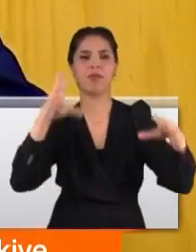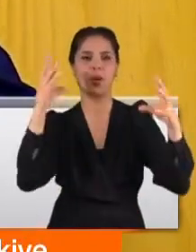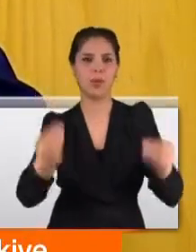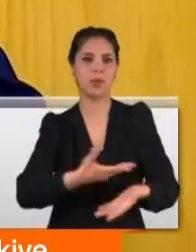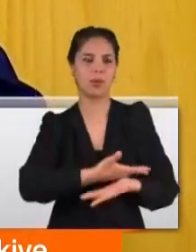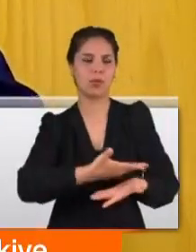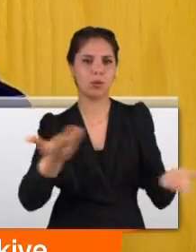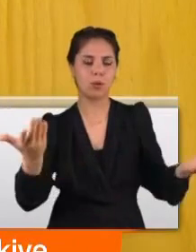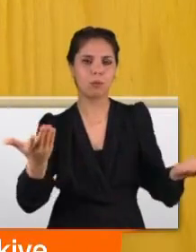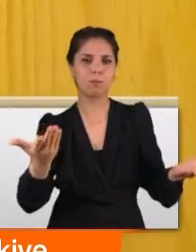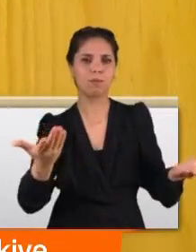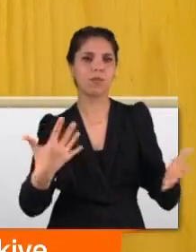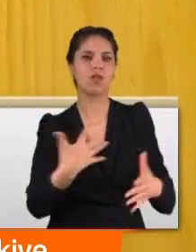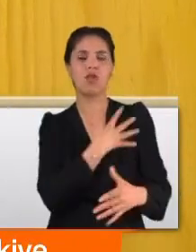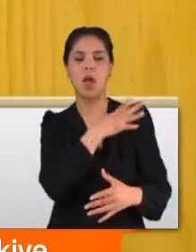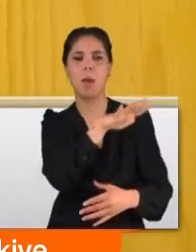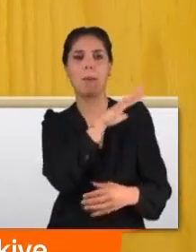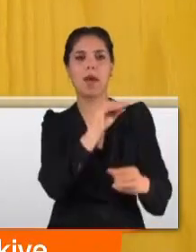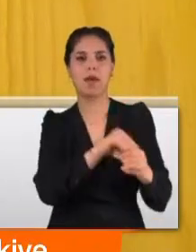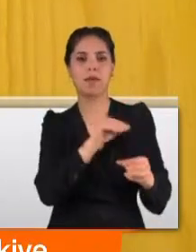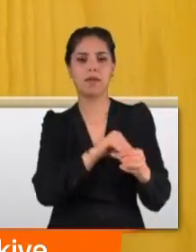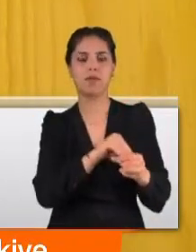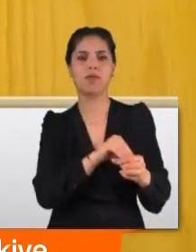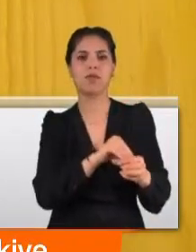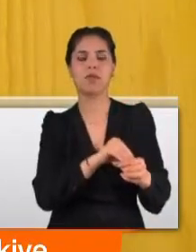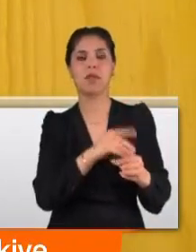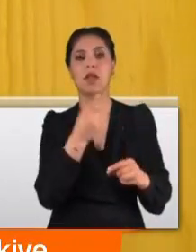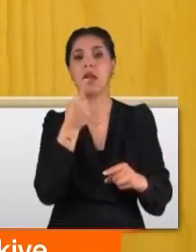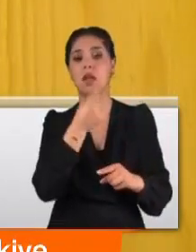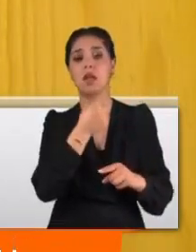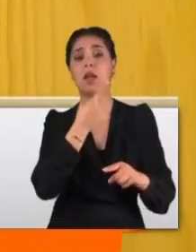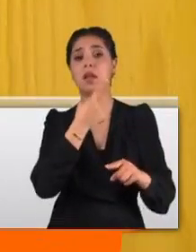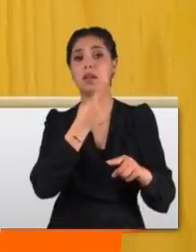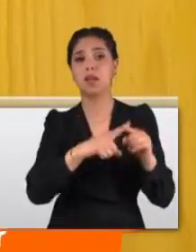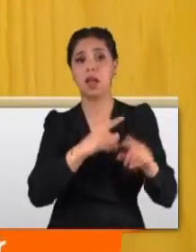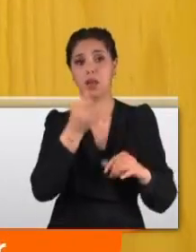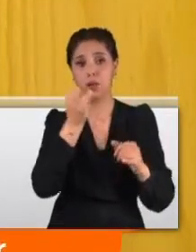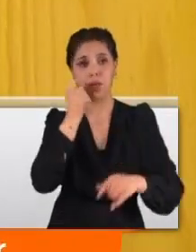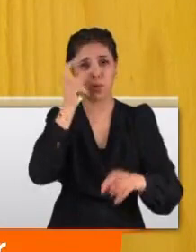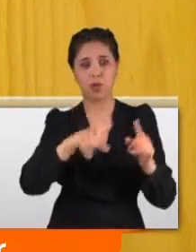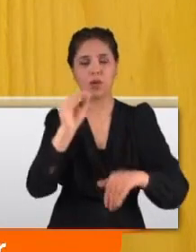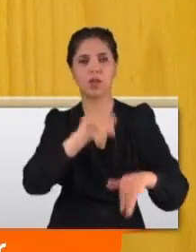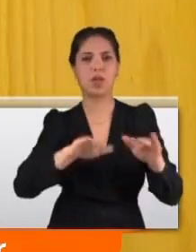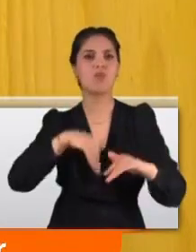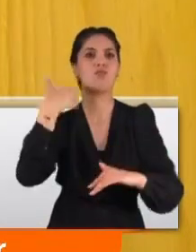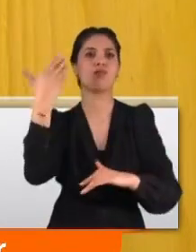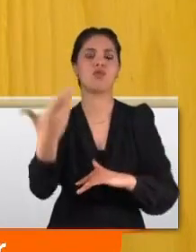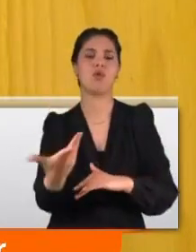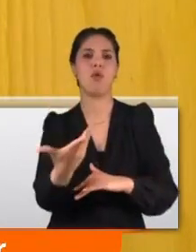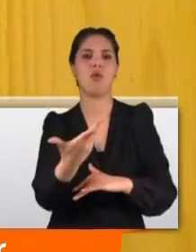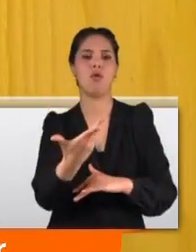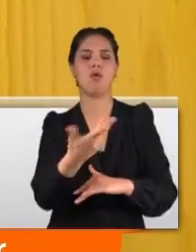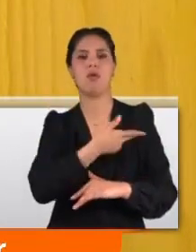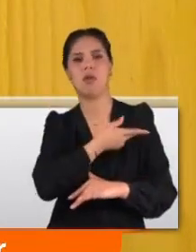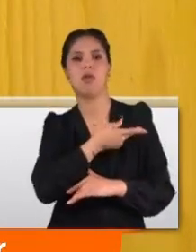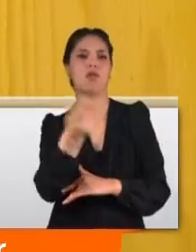savrulup gitmiş, CHP'ye yuva yapan siyasetin kuğuk kuşları seçimlerin hemen ardından